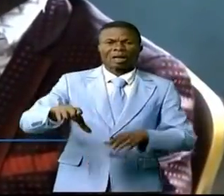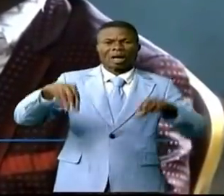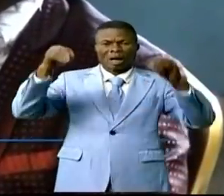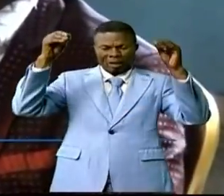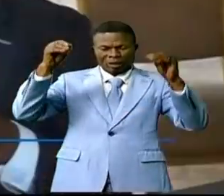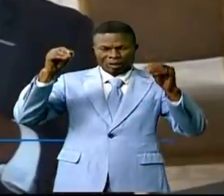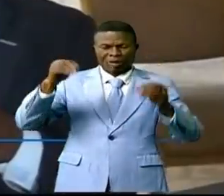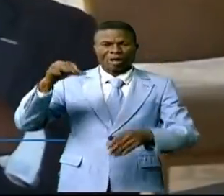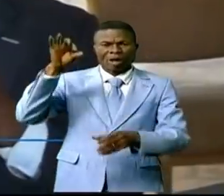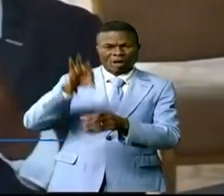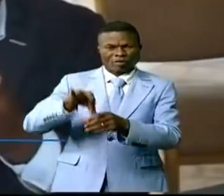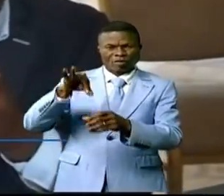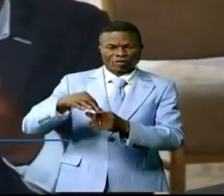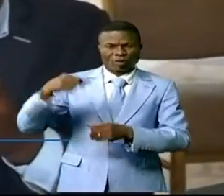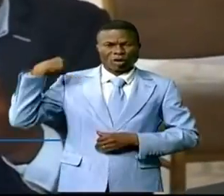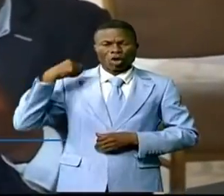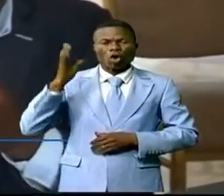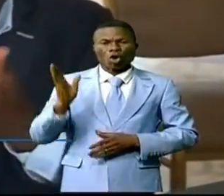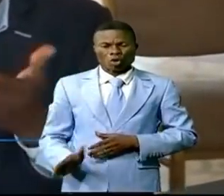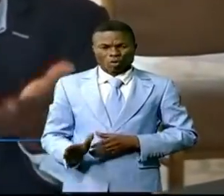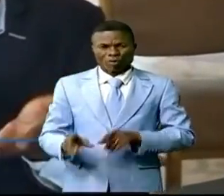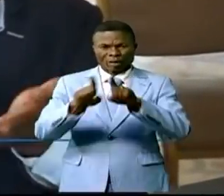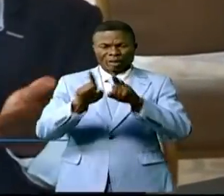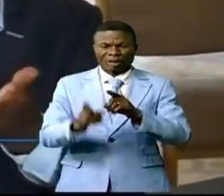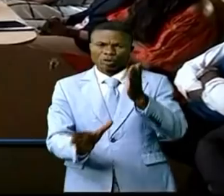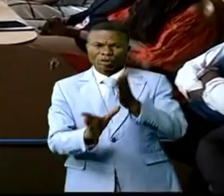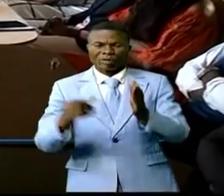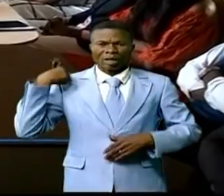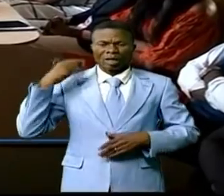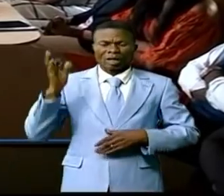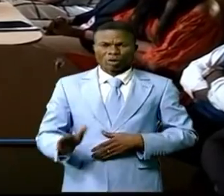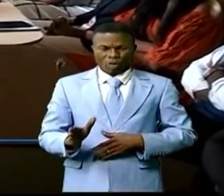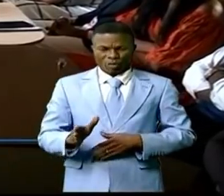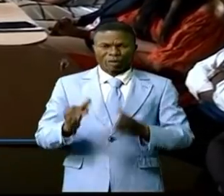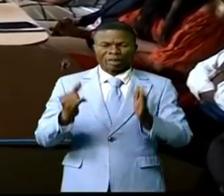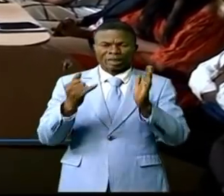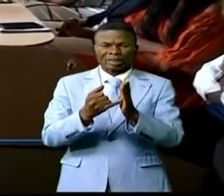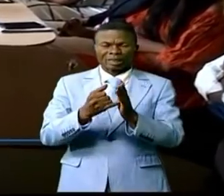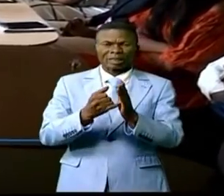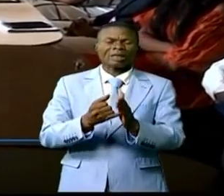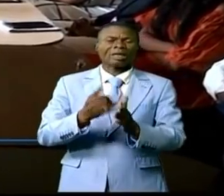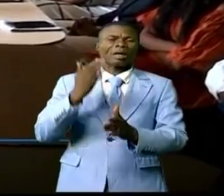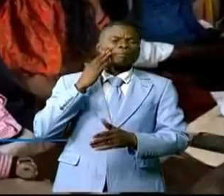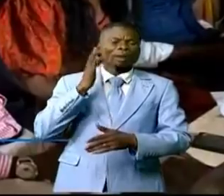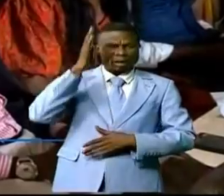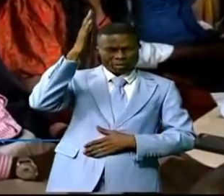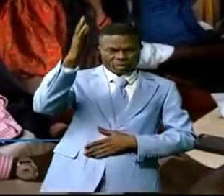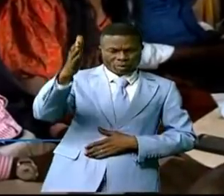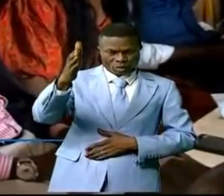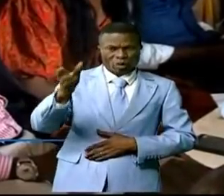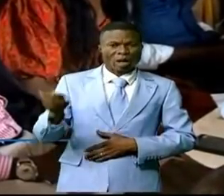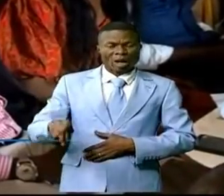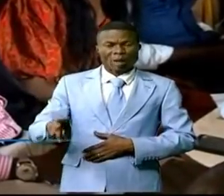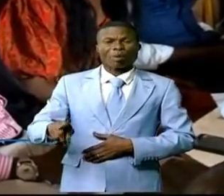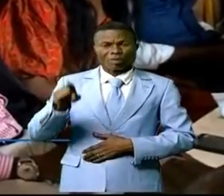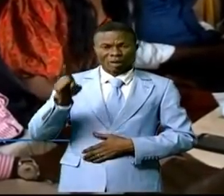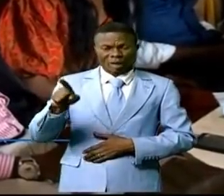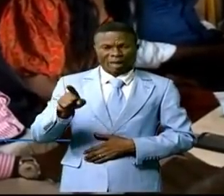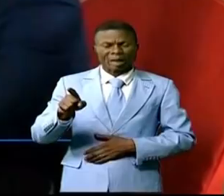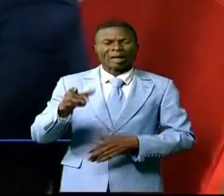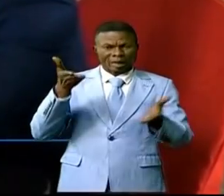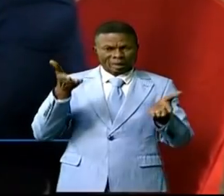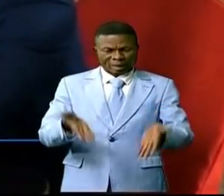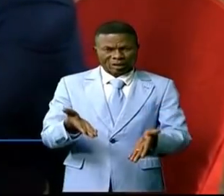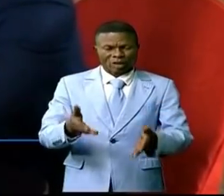gouverneurs et vice-gouverneurs le 6 mai prochain. La province de la Lomami est citée parmi les concernés. C'est dans cette optique que le